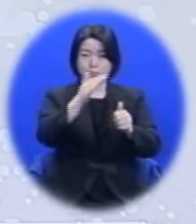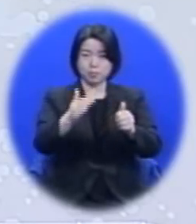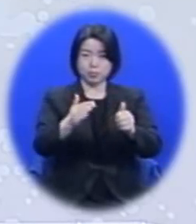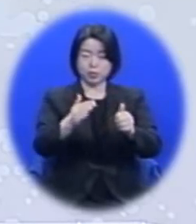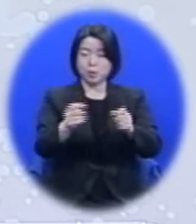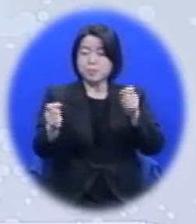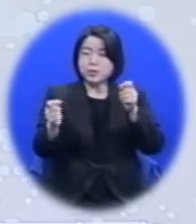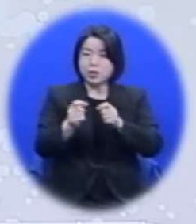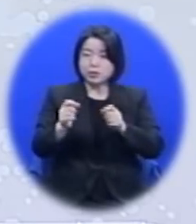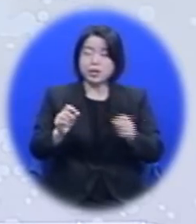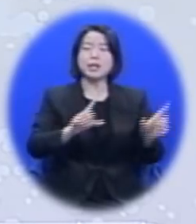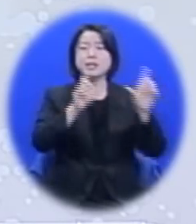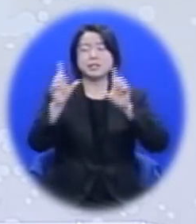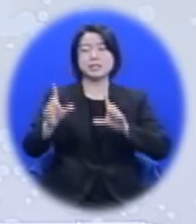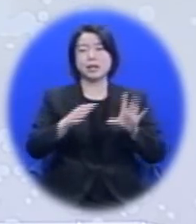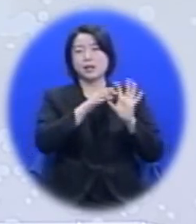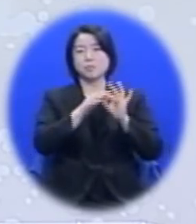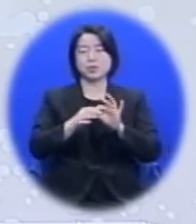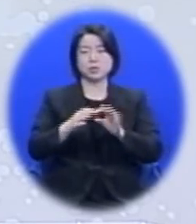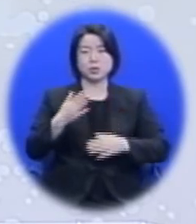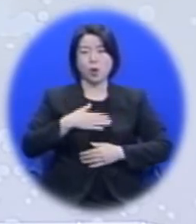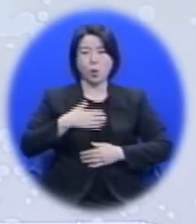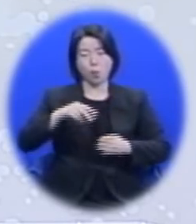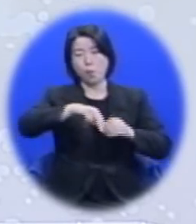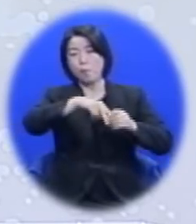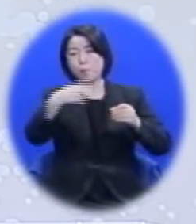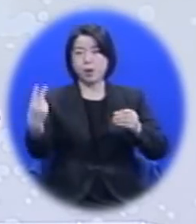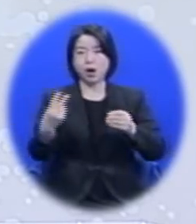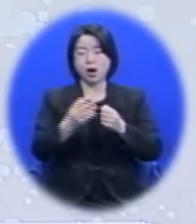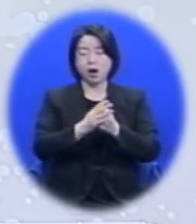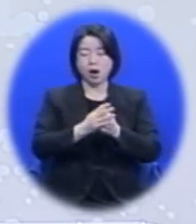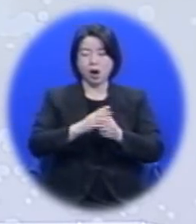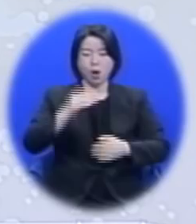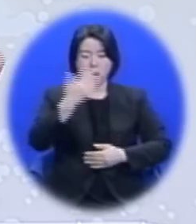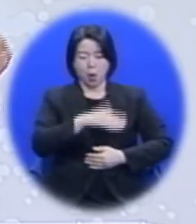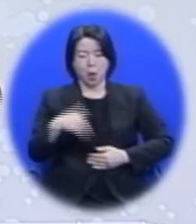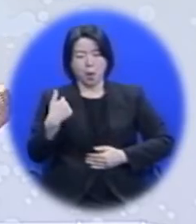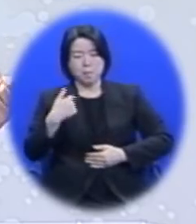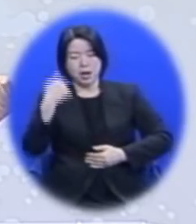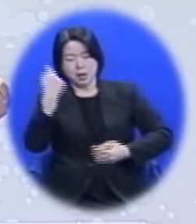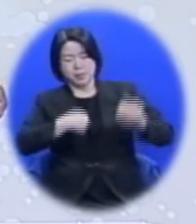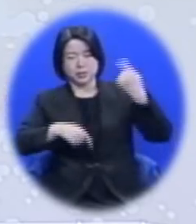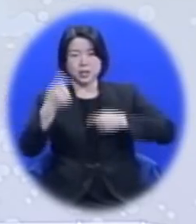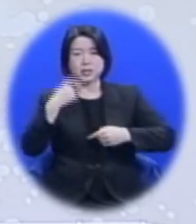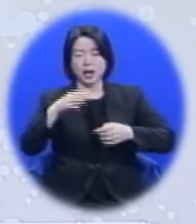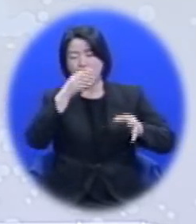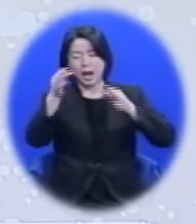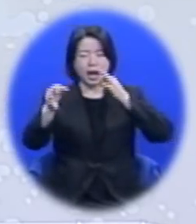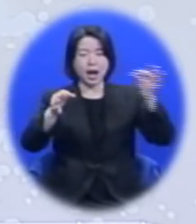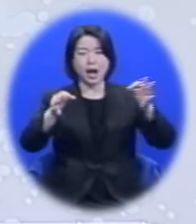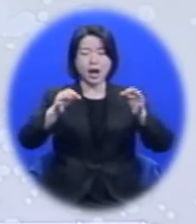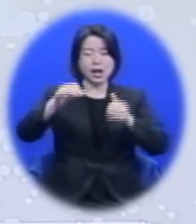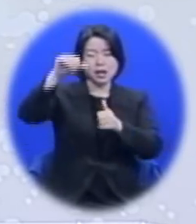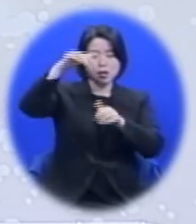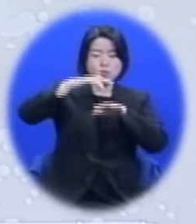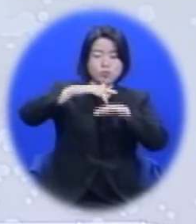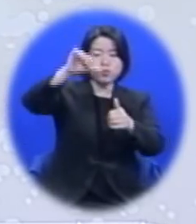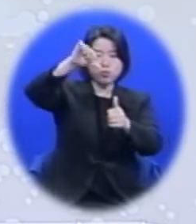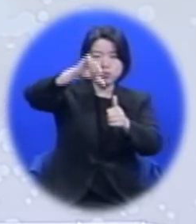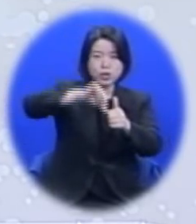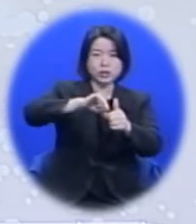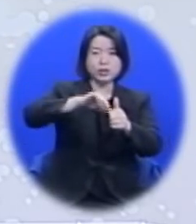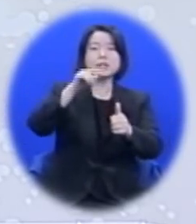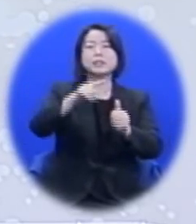무덤 곁에서 살면서 옷을 벌거벗고 온몸을 자해하면서 소리를 지르고 살았던, 귀신 들렸던 그 자에게